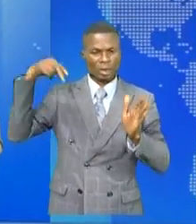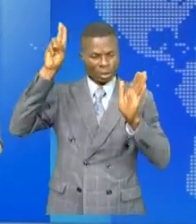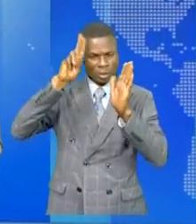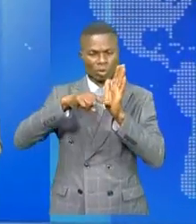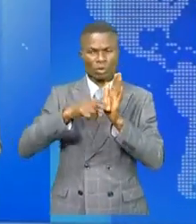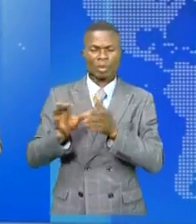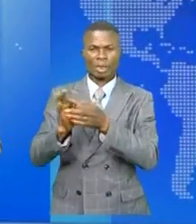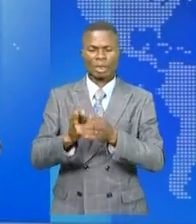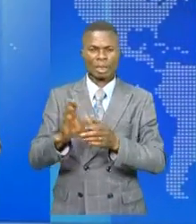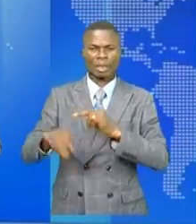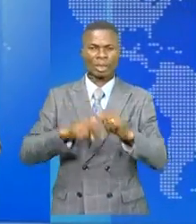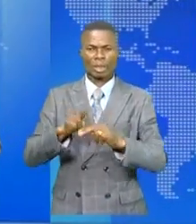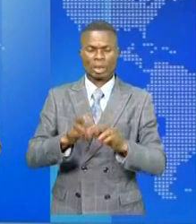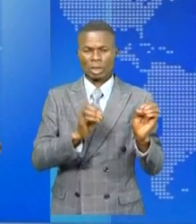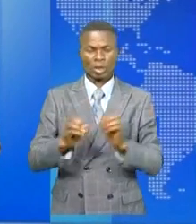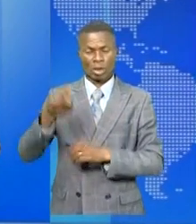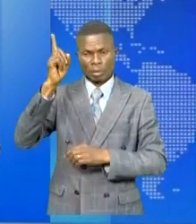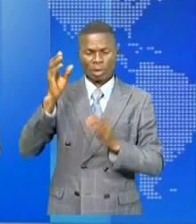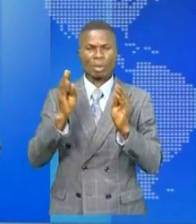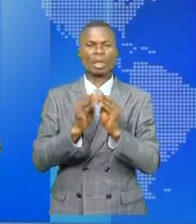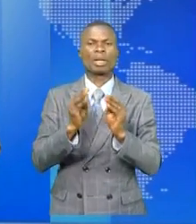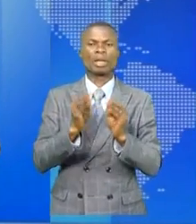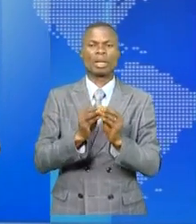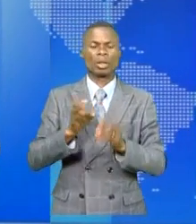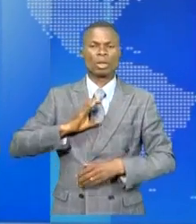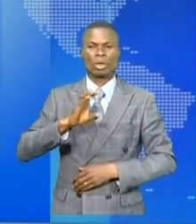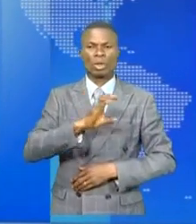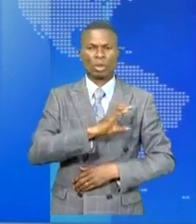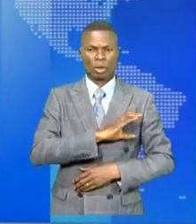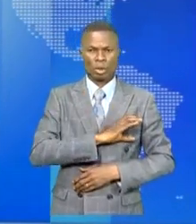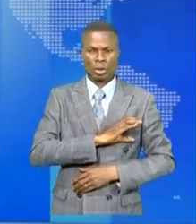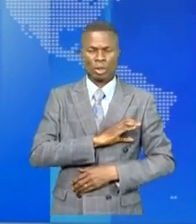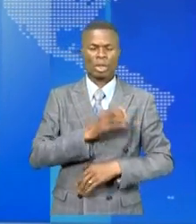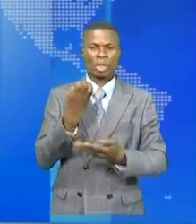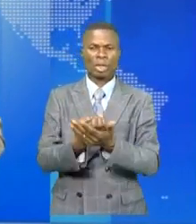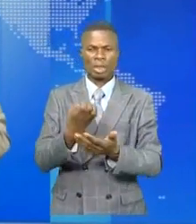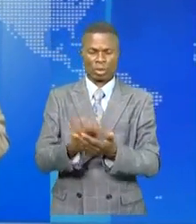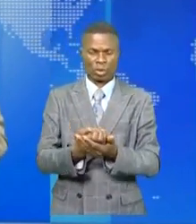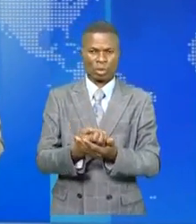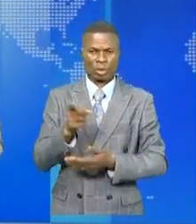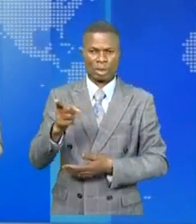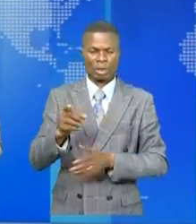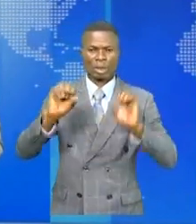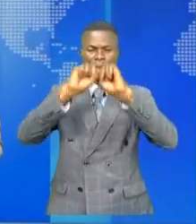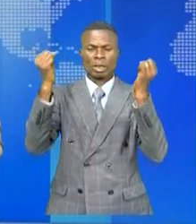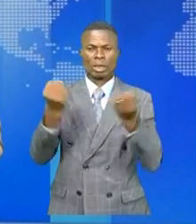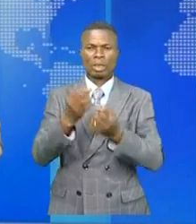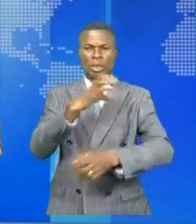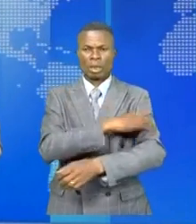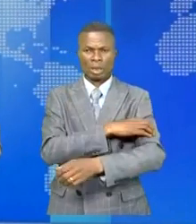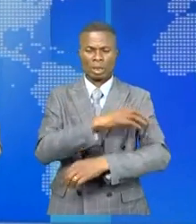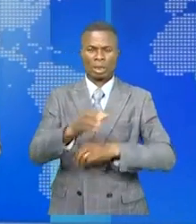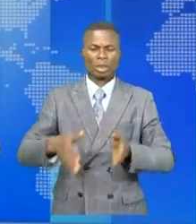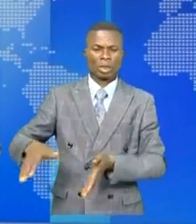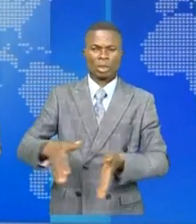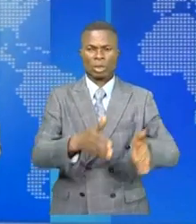l'Union nationale a tenu hier sa toute première réunion du comité des conjonctures économiques. Les redressements de la Société nationale de chemin de fer étaient